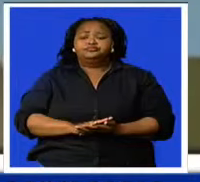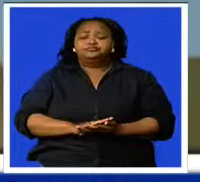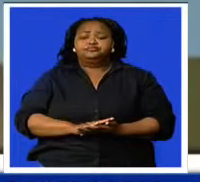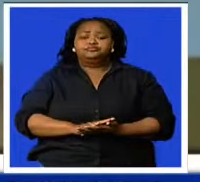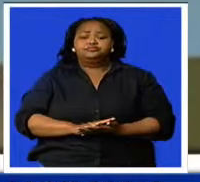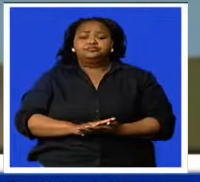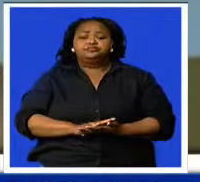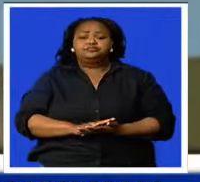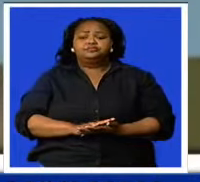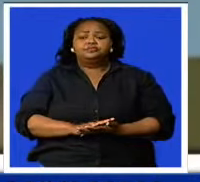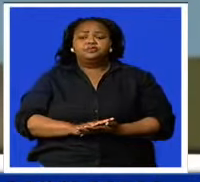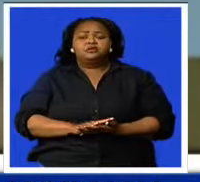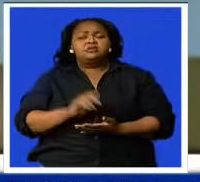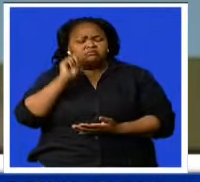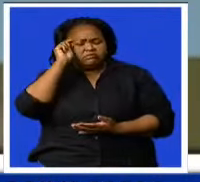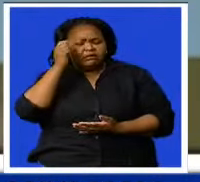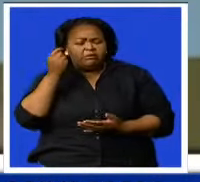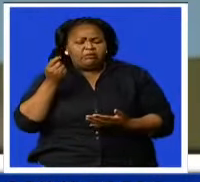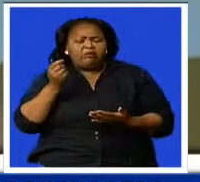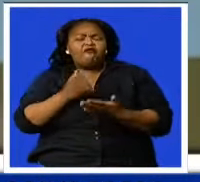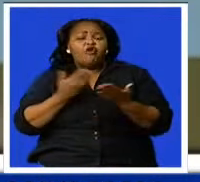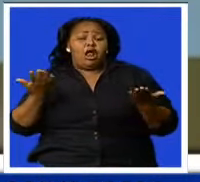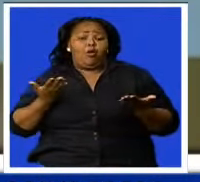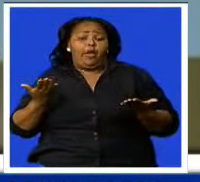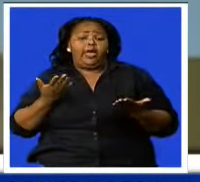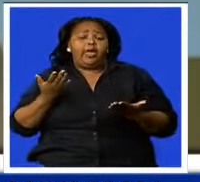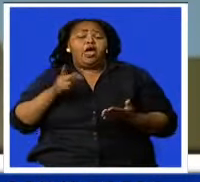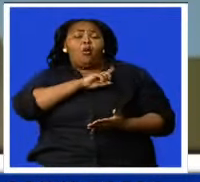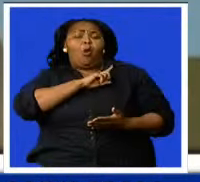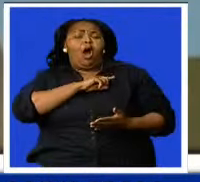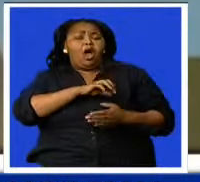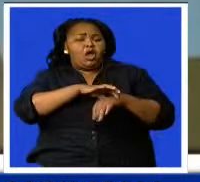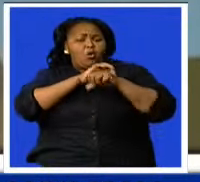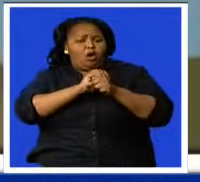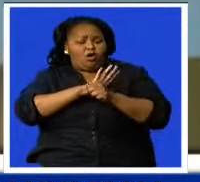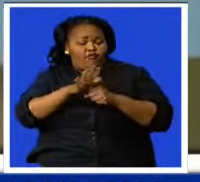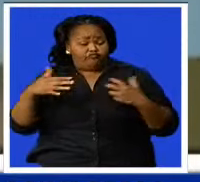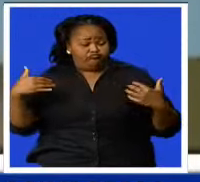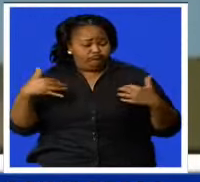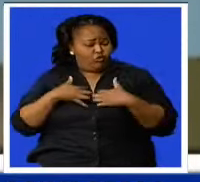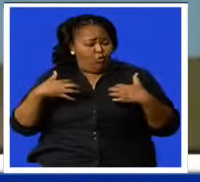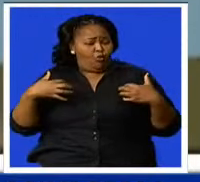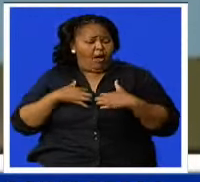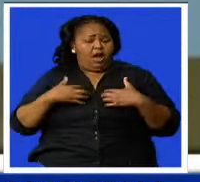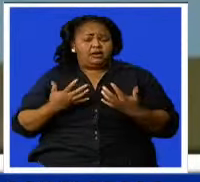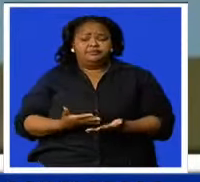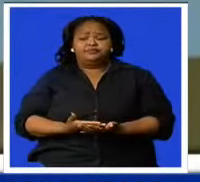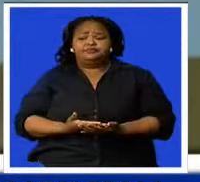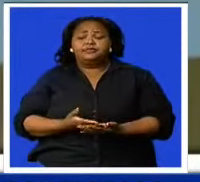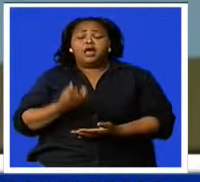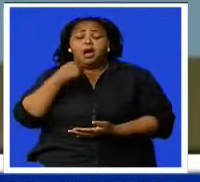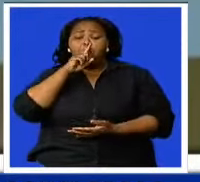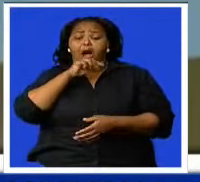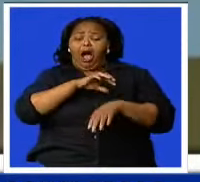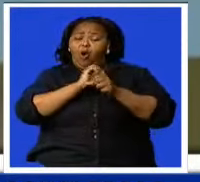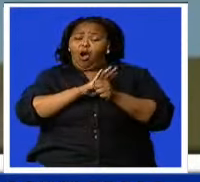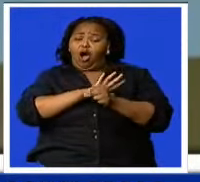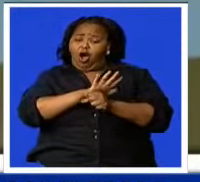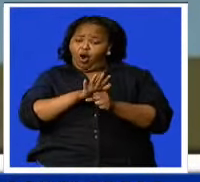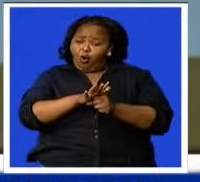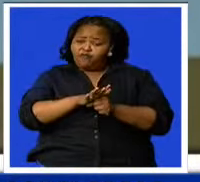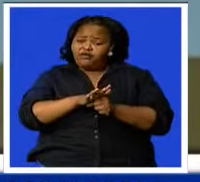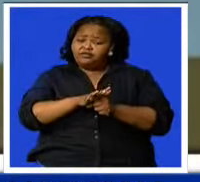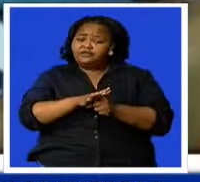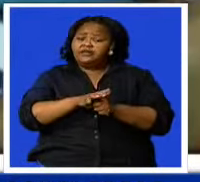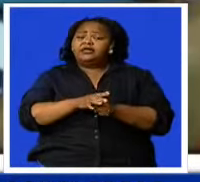it. Where are you going to get this COVID? But these are examples that actually in COVID you are